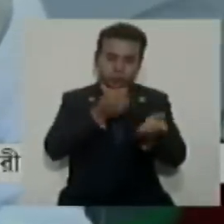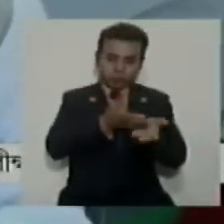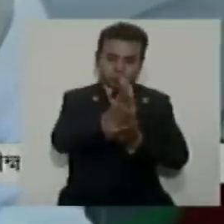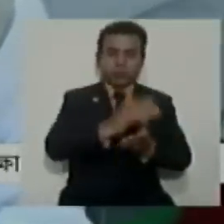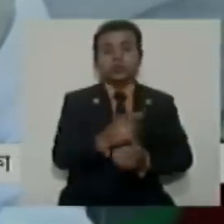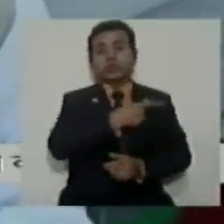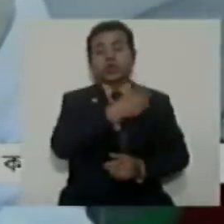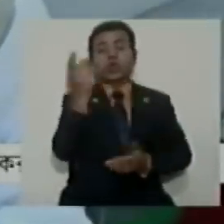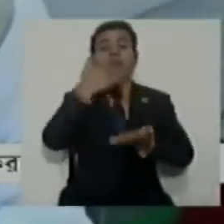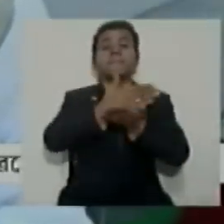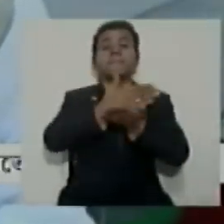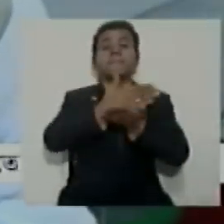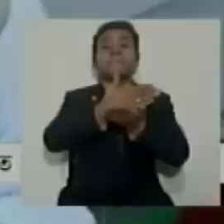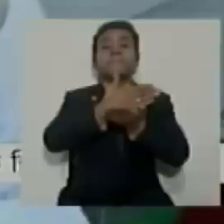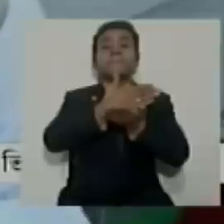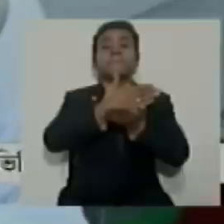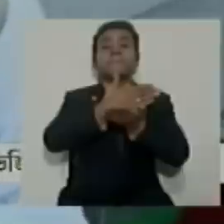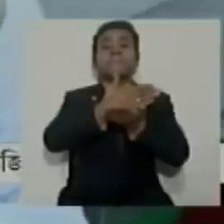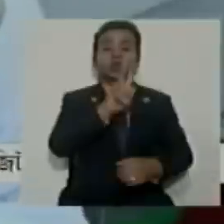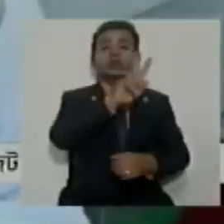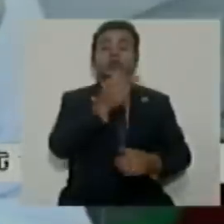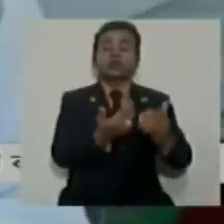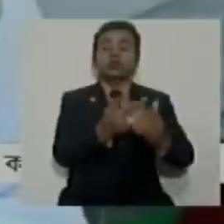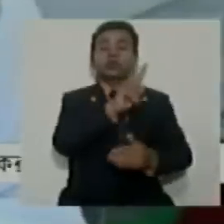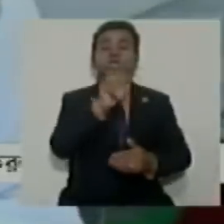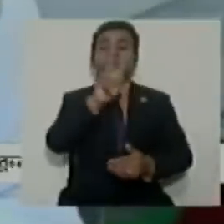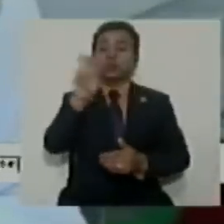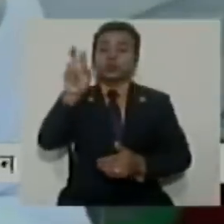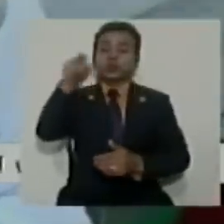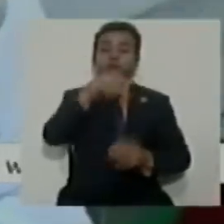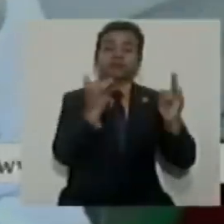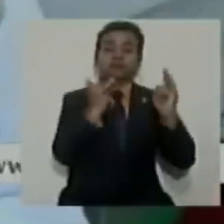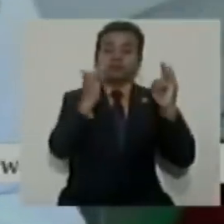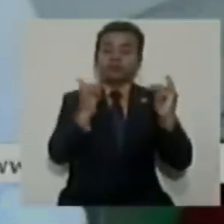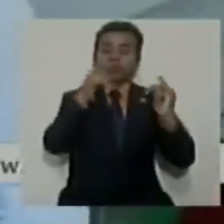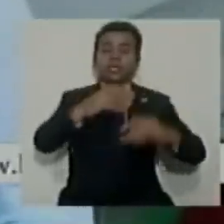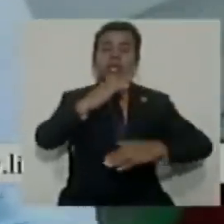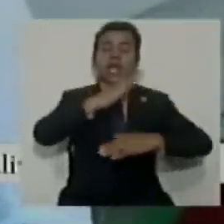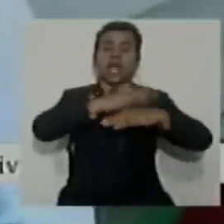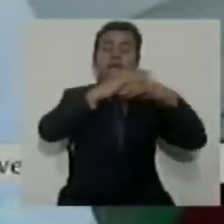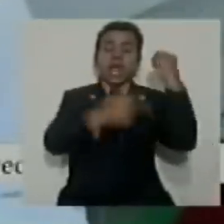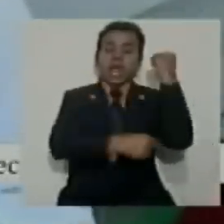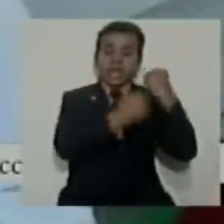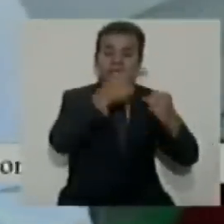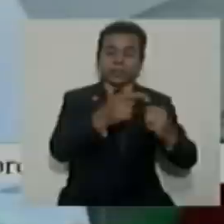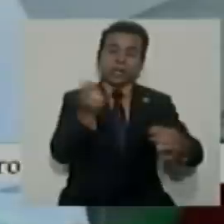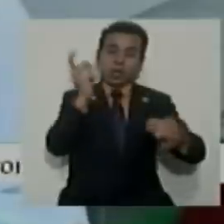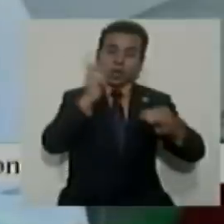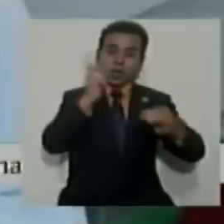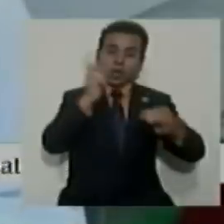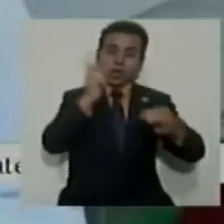শহরে 50-100 বেডের কোভিড হাসপাতাল ইতিমধ্যে প্রস্তুত হয়েছে। মেডিকেল